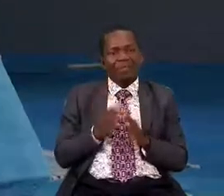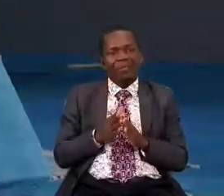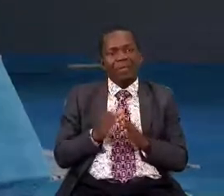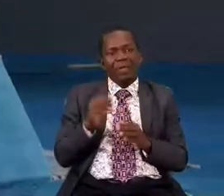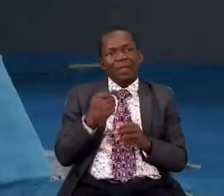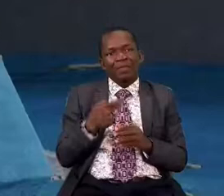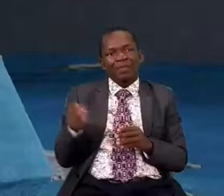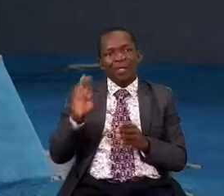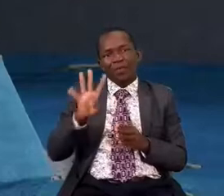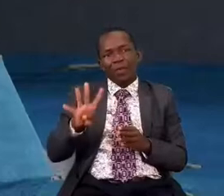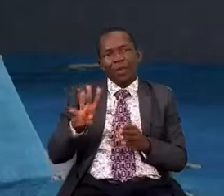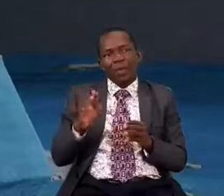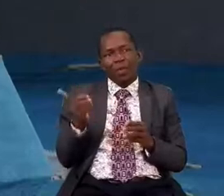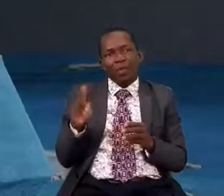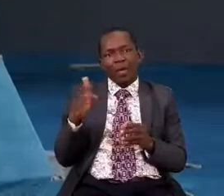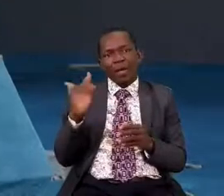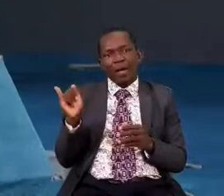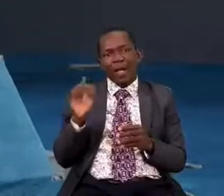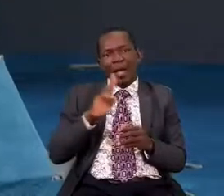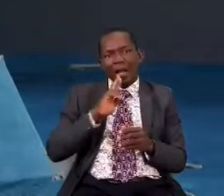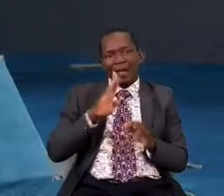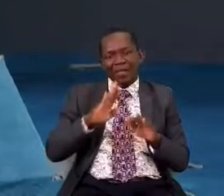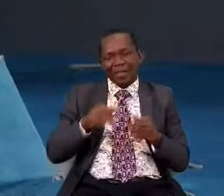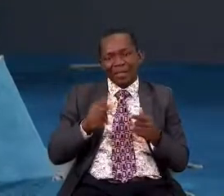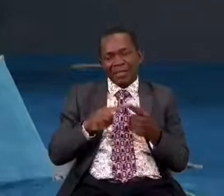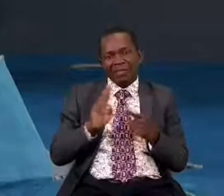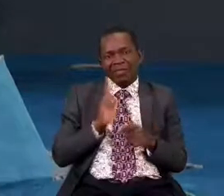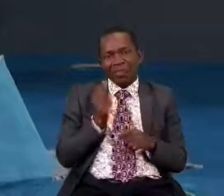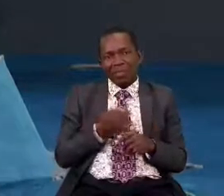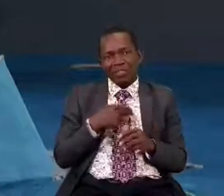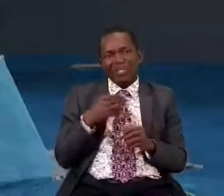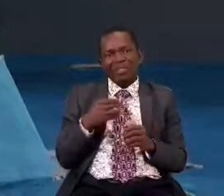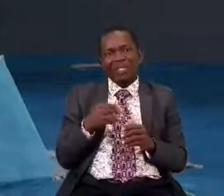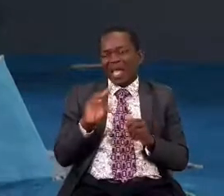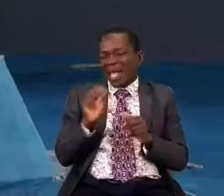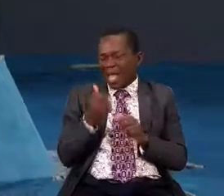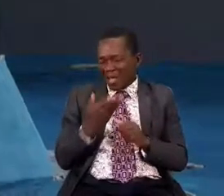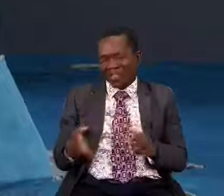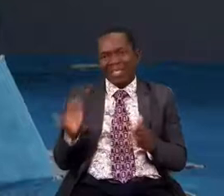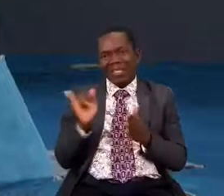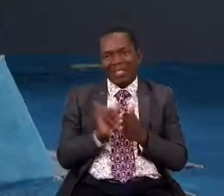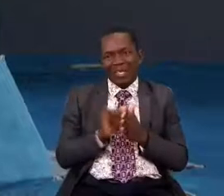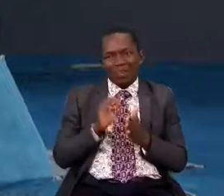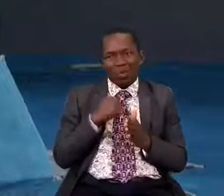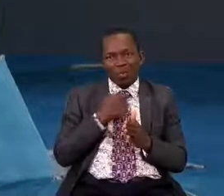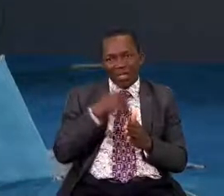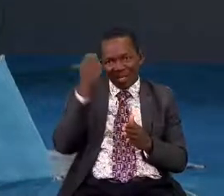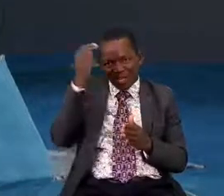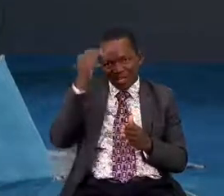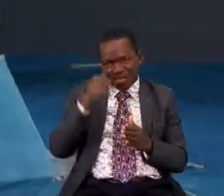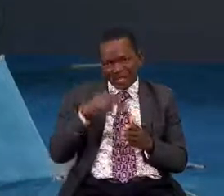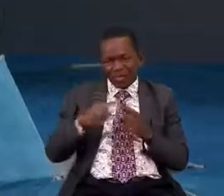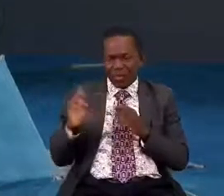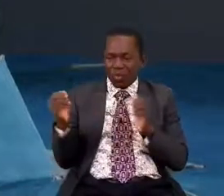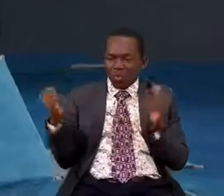devrions avoir pour affronter tous les Goliaths, tout ce dont nous avons besoin pour